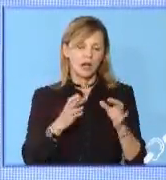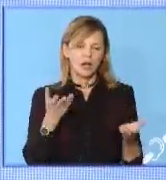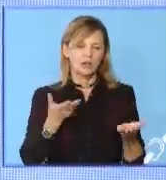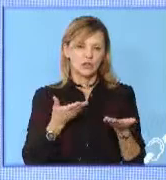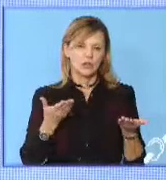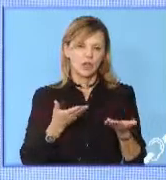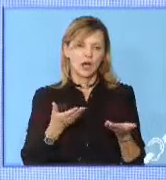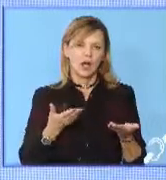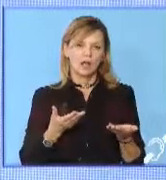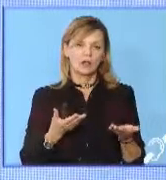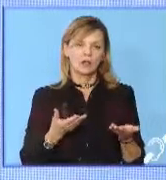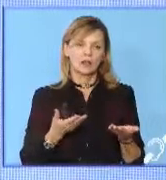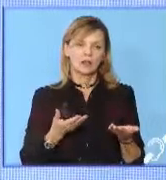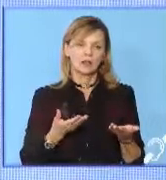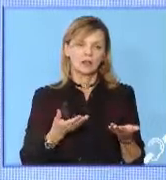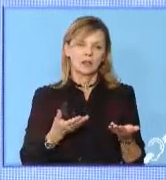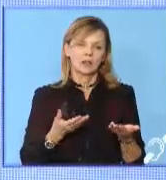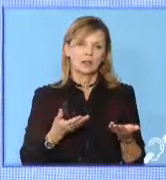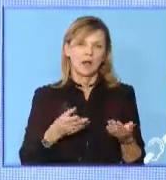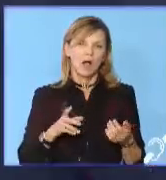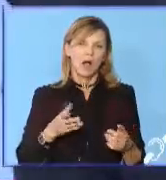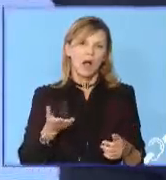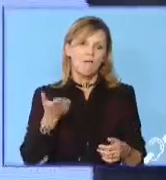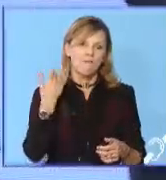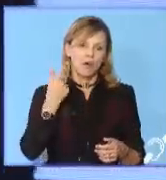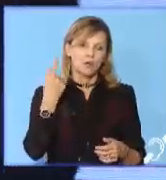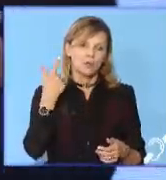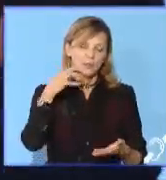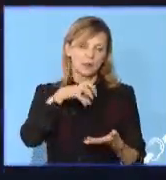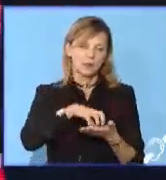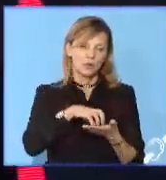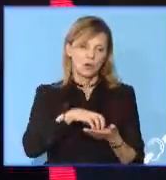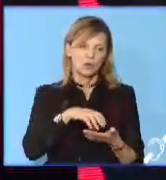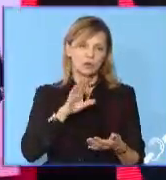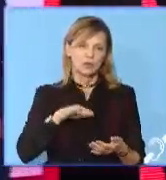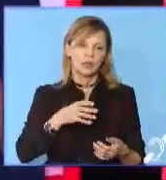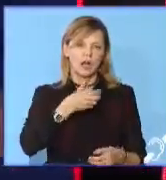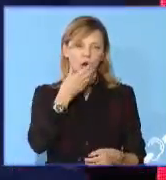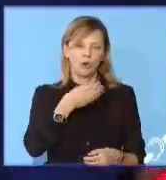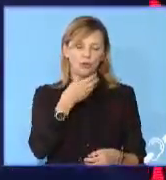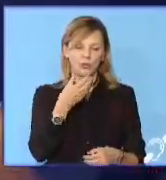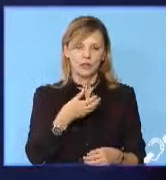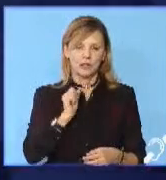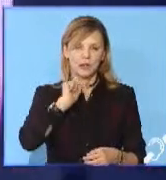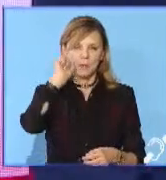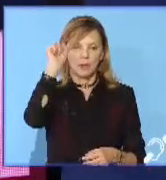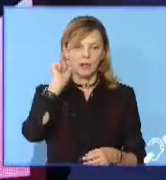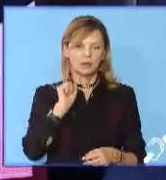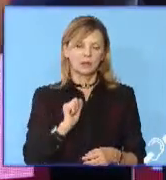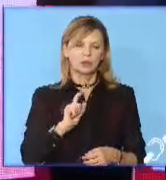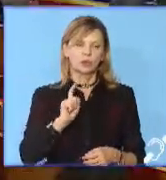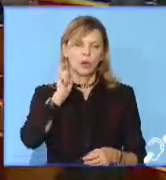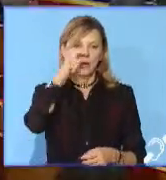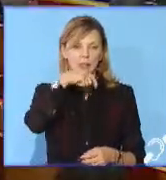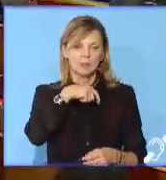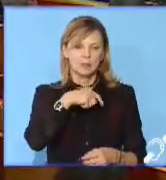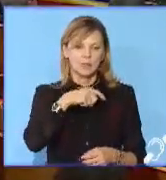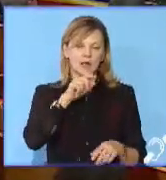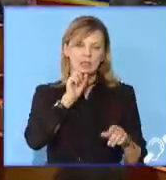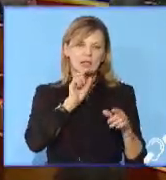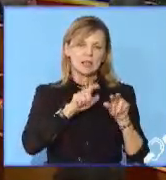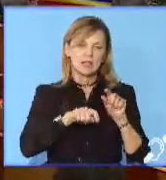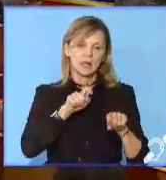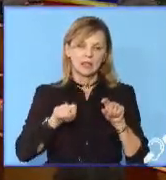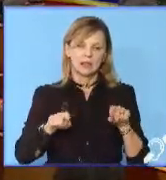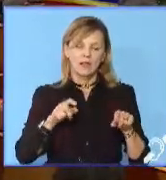care ne-am situat pe primul loc. De la conferința de alegeri a organizației PSD Vâlcea, nu a lipsit nici secretarul general